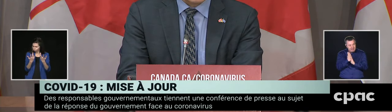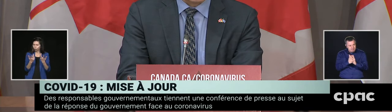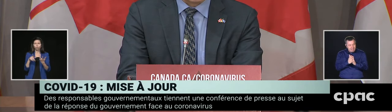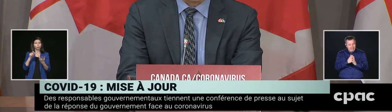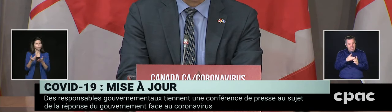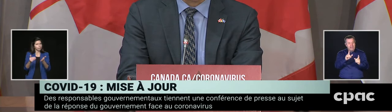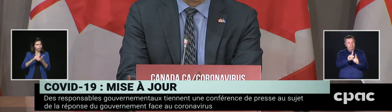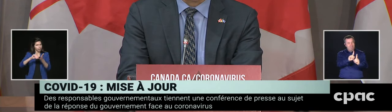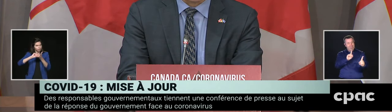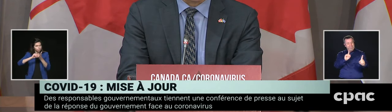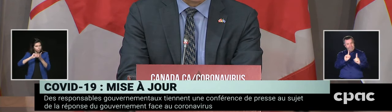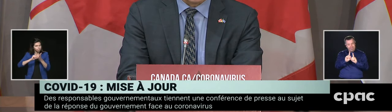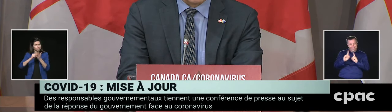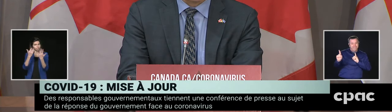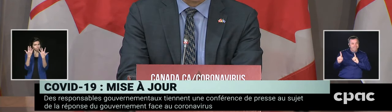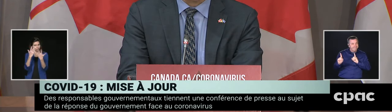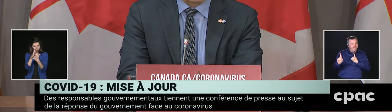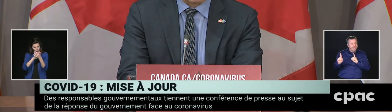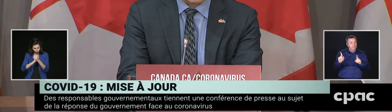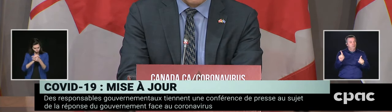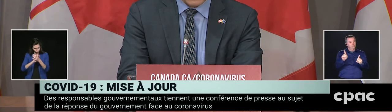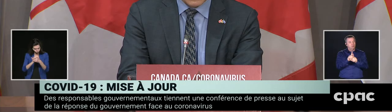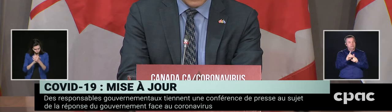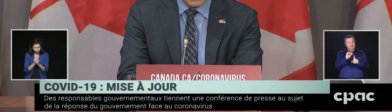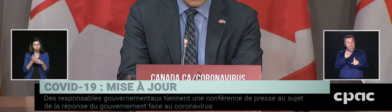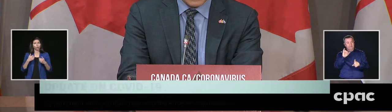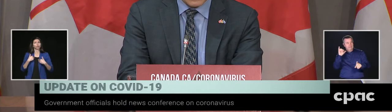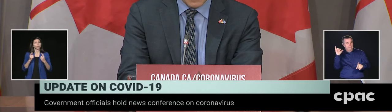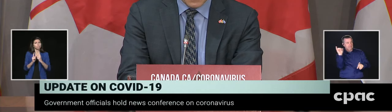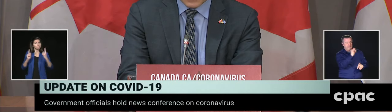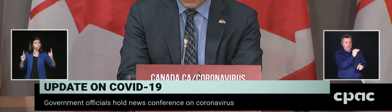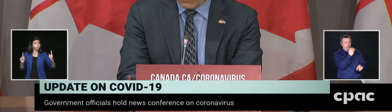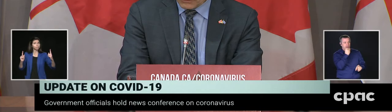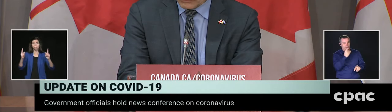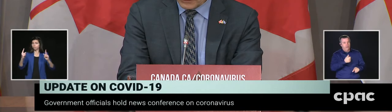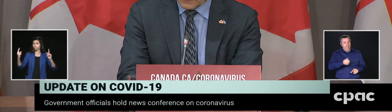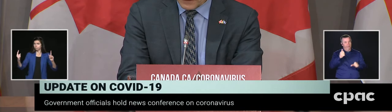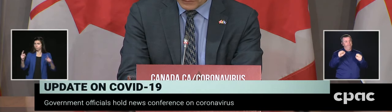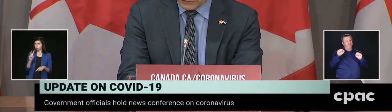autres et de rester chez soi autant que possible.